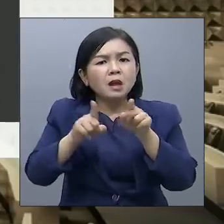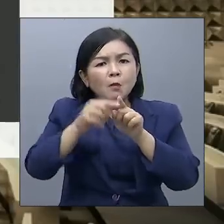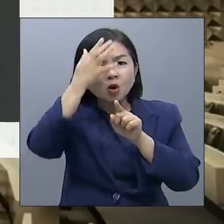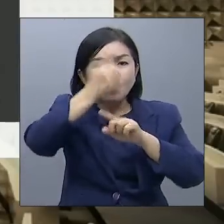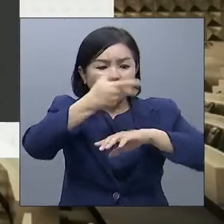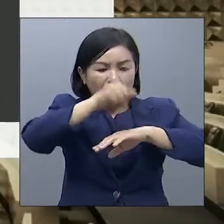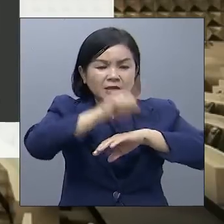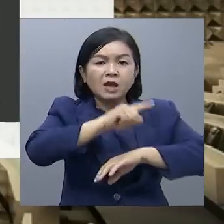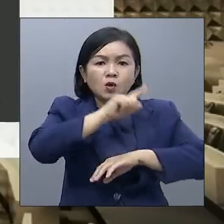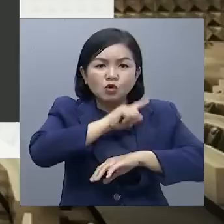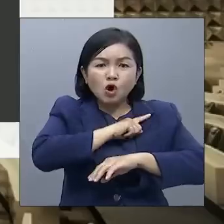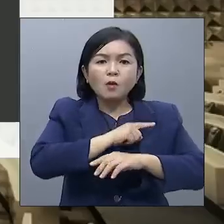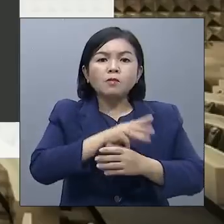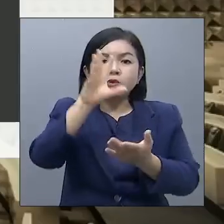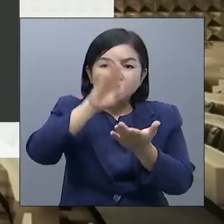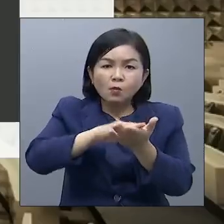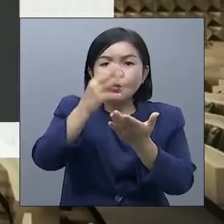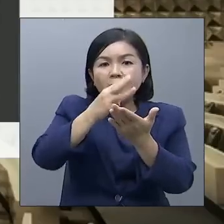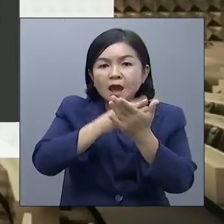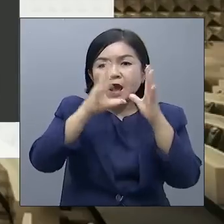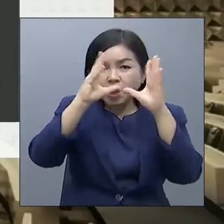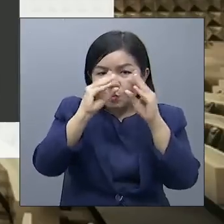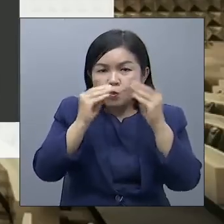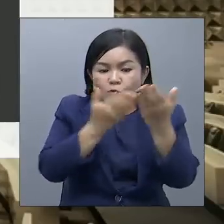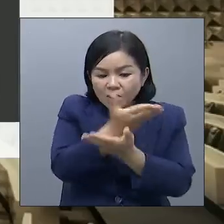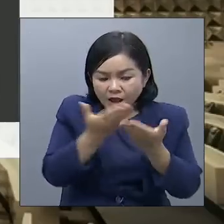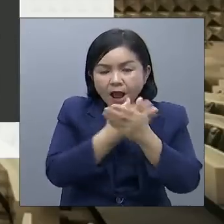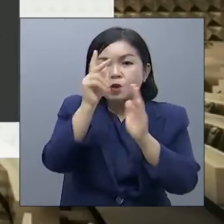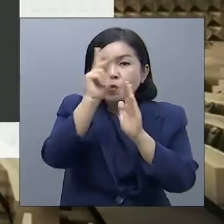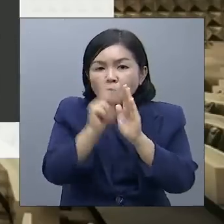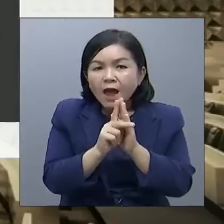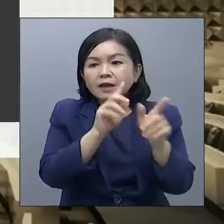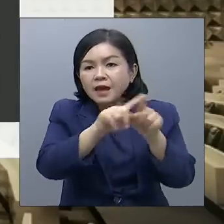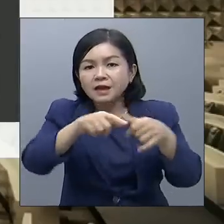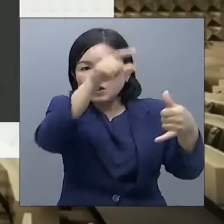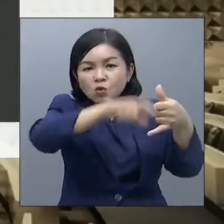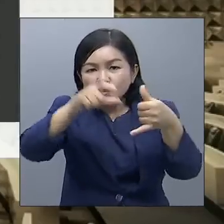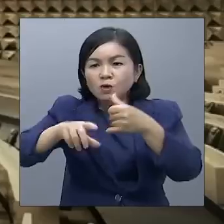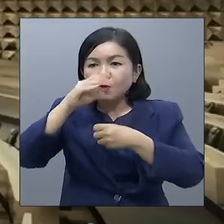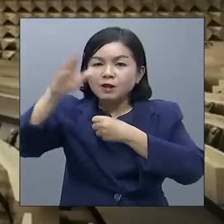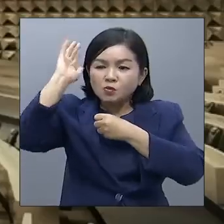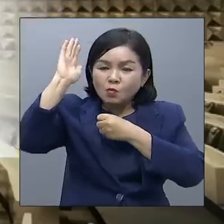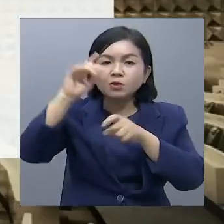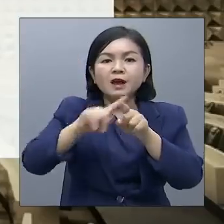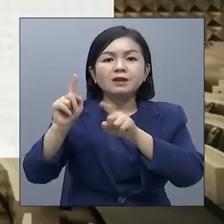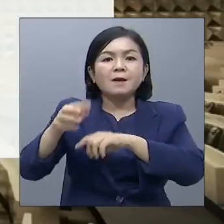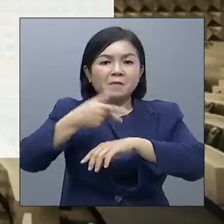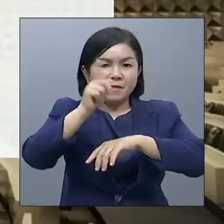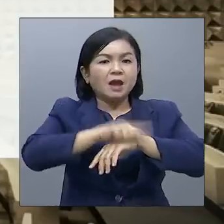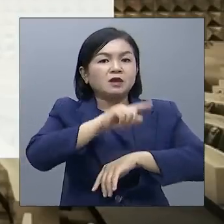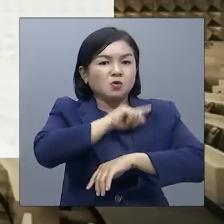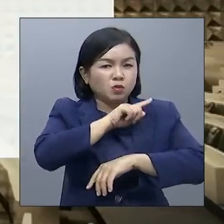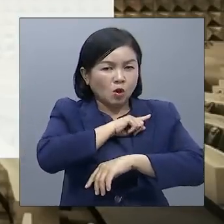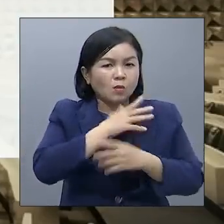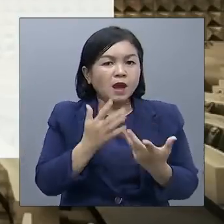ค่ะไม่ว่าจะเป็นการพิจารณากฎหมายการจัดการความวุ่นวายหรือการอภิปรายของสมาชิกค่ะสำหรับขั้นตอนการโหวตประธานสภ